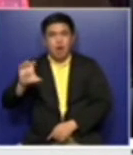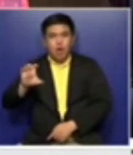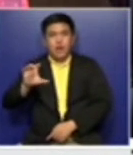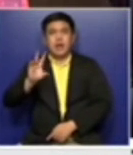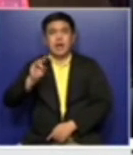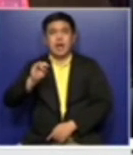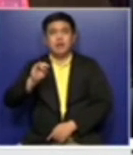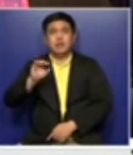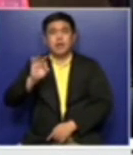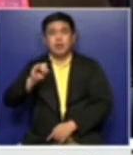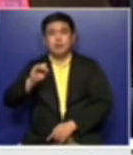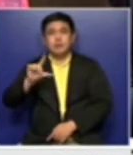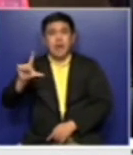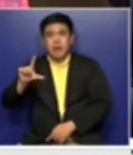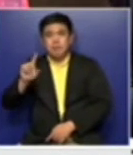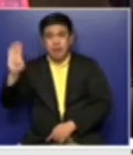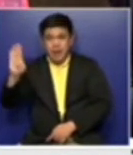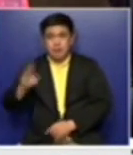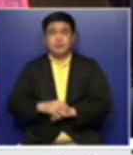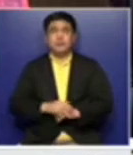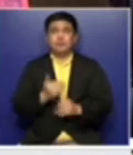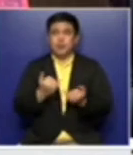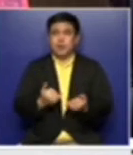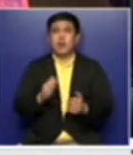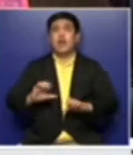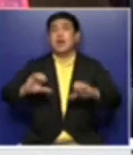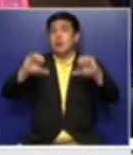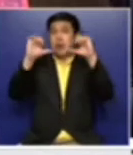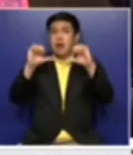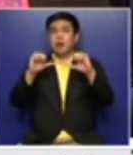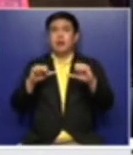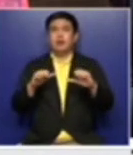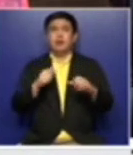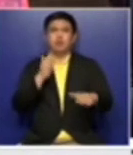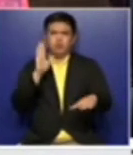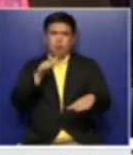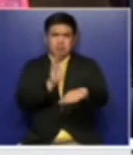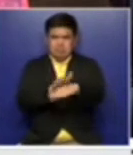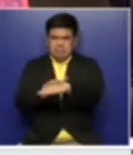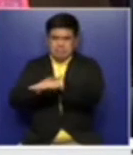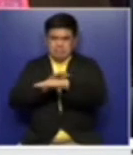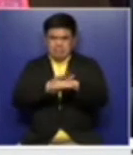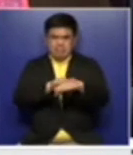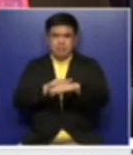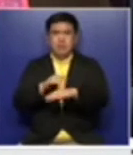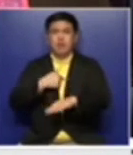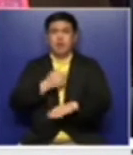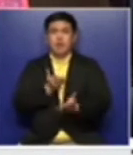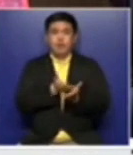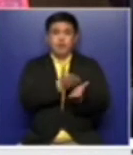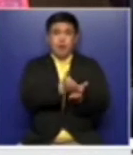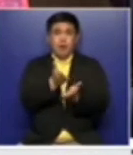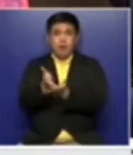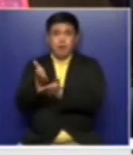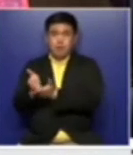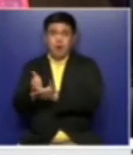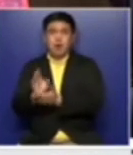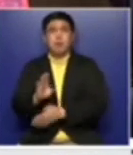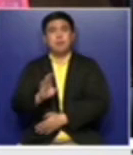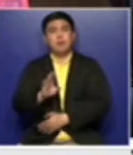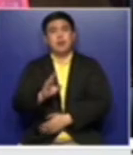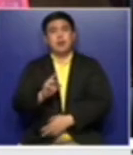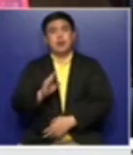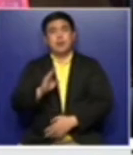103,599 ล้านบาททำให้ทางรัฐบาลเองต้องไปเร่งกำชับให้ทางหน่วยงานรัฐวิสาหกิจ